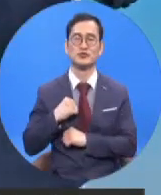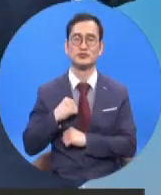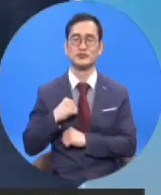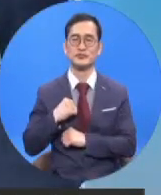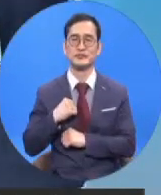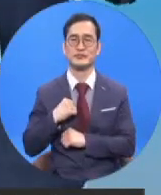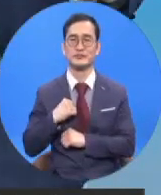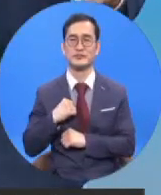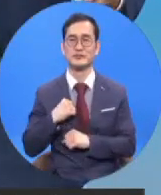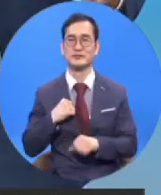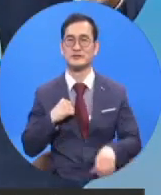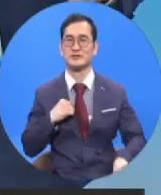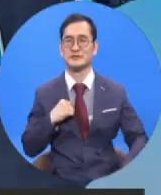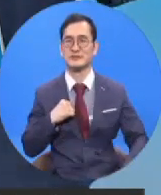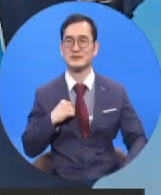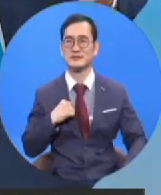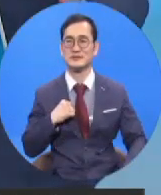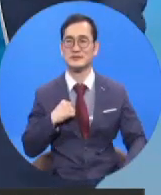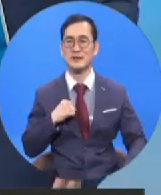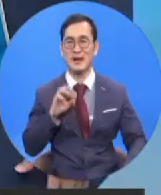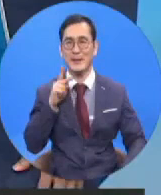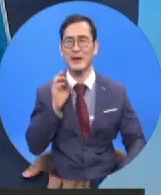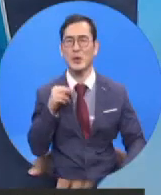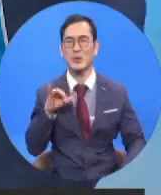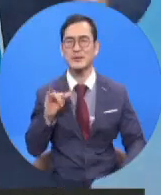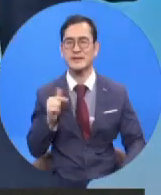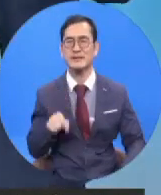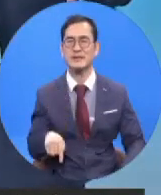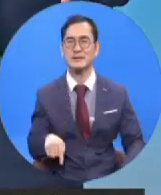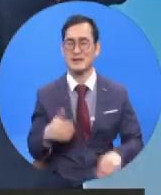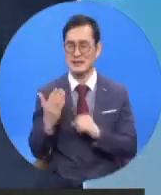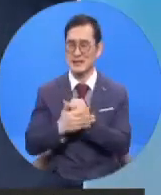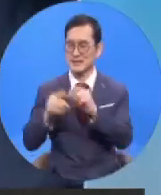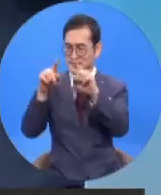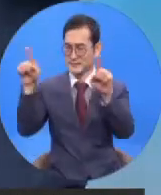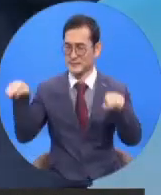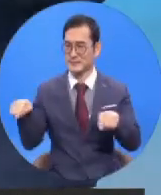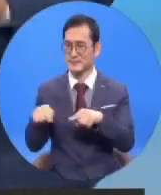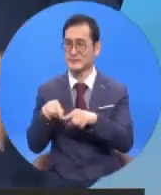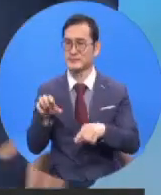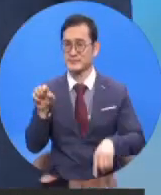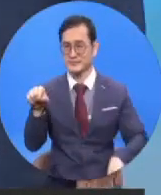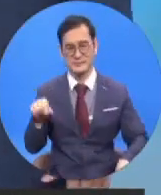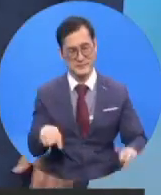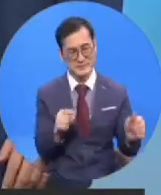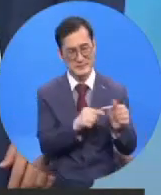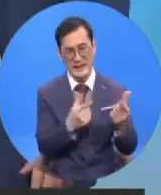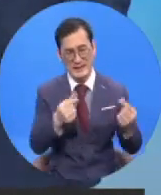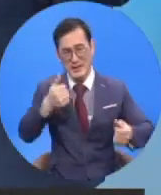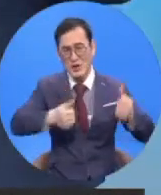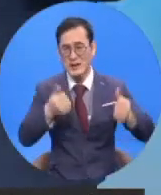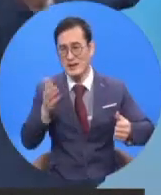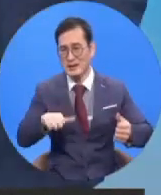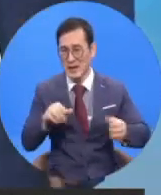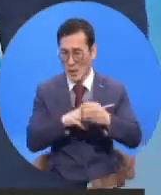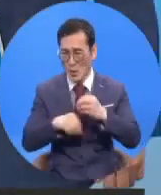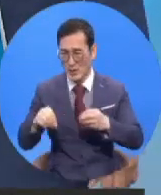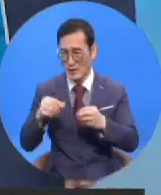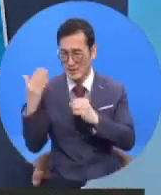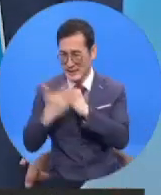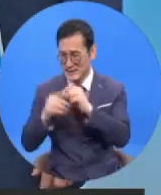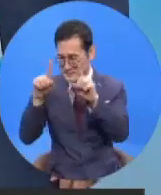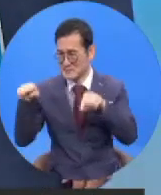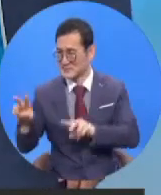이재명 지사에게 집중 공세를 펼쳤던 박용진 의원도 동지 등에 칼을 꽂으면 안 된다라고 했을